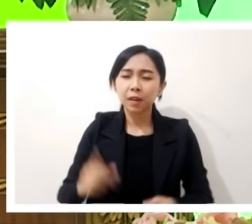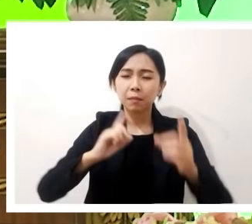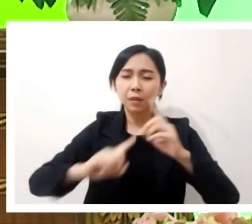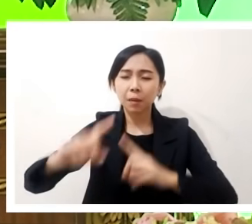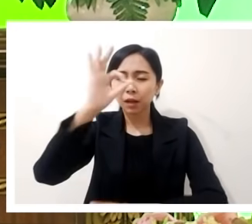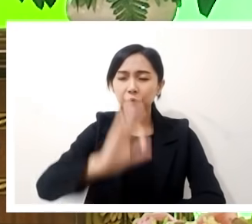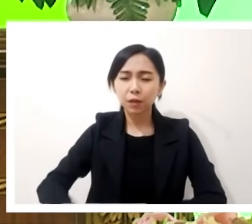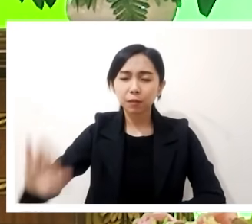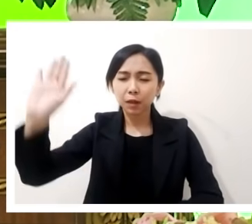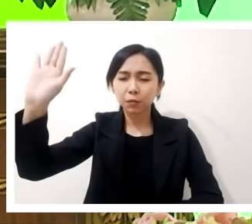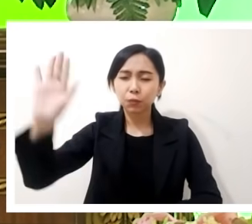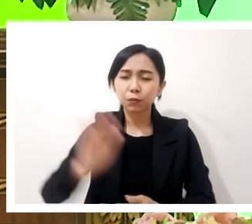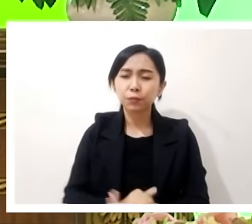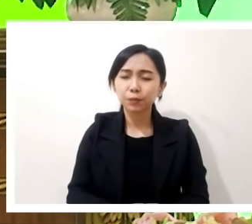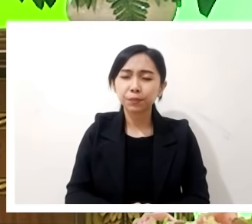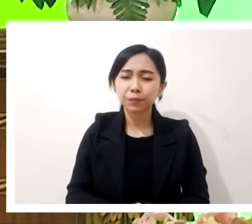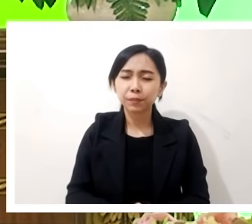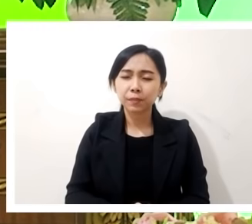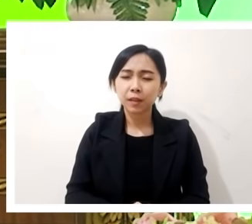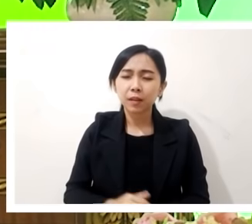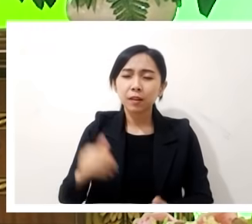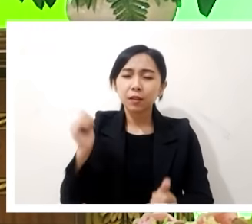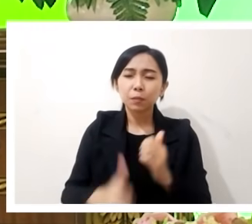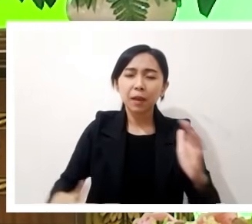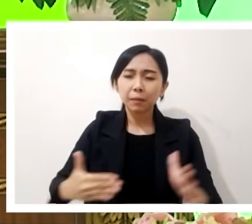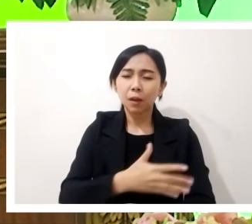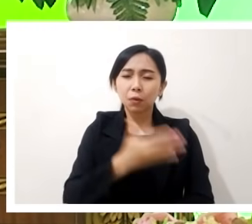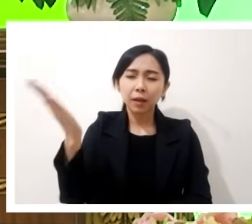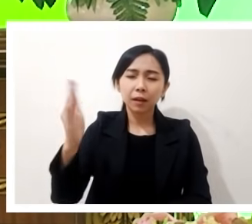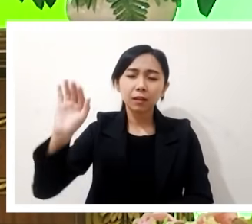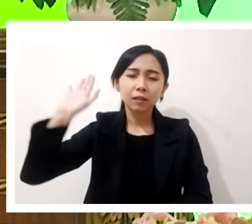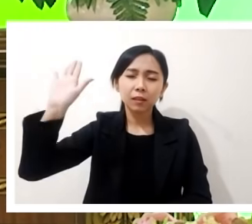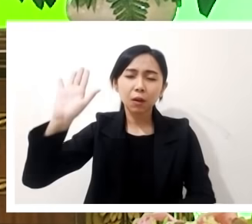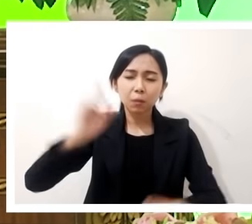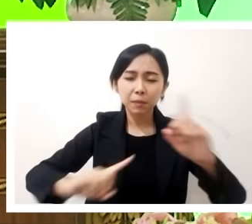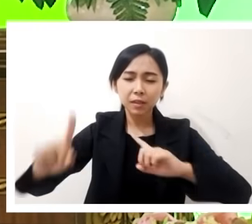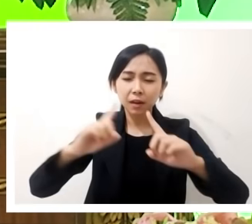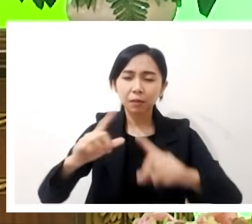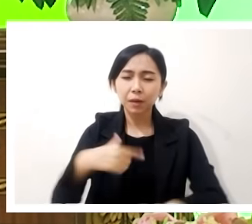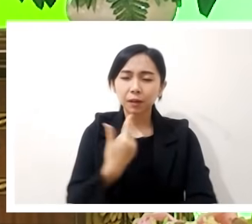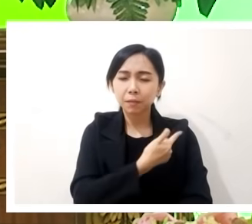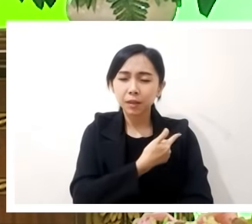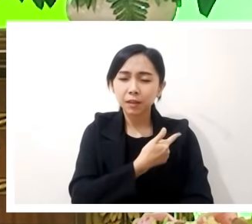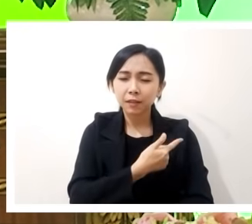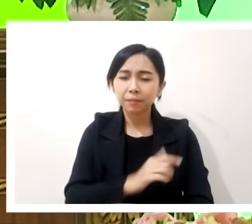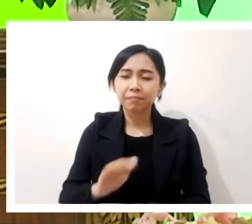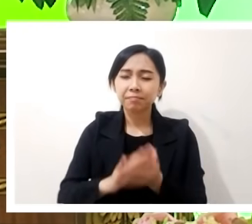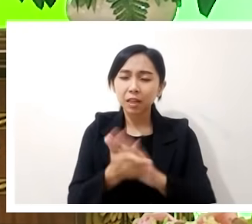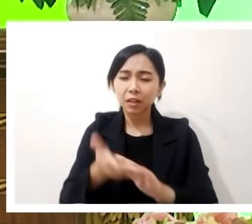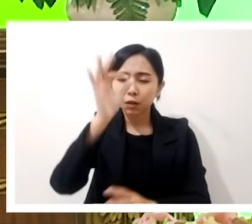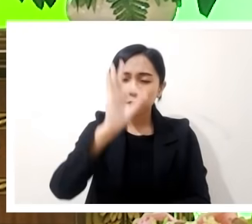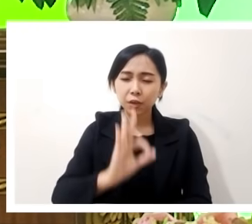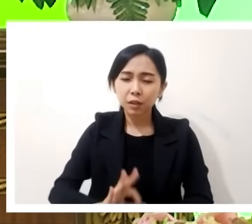tangan Tuhan. Supaya melalui mereka ya Allah, Engkau sendiri menyapa kami, supaya oleh itu, firman kehidupan